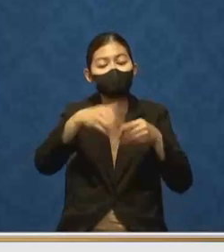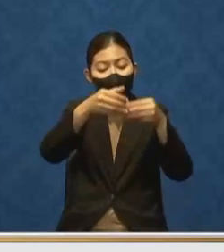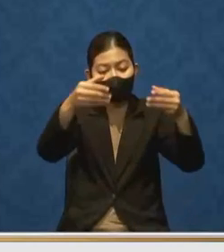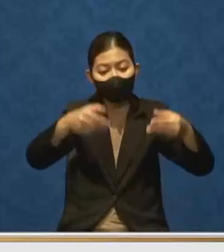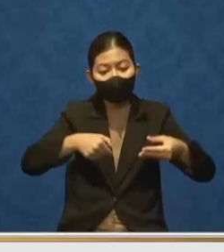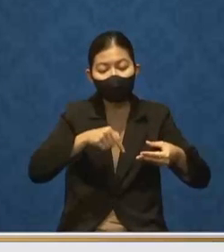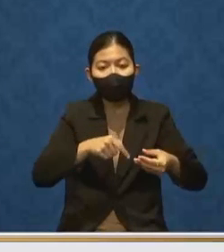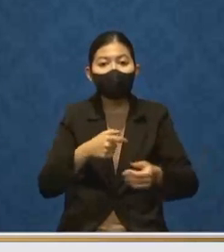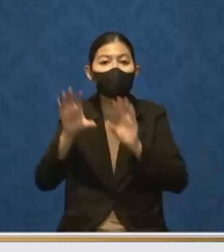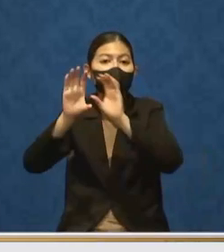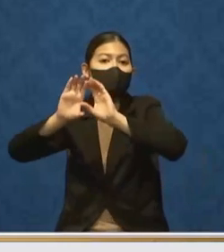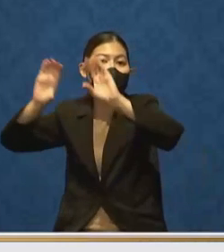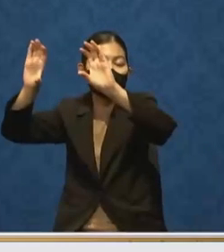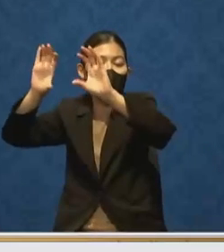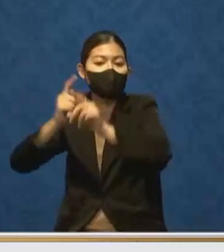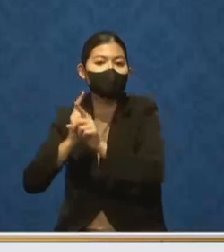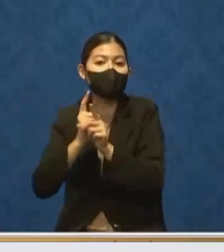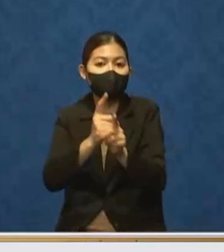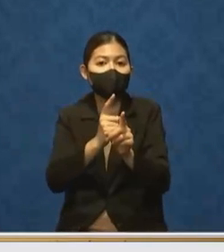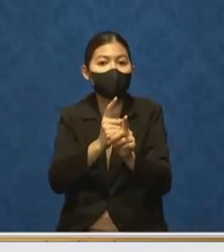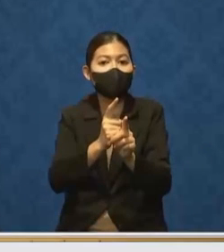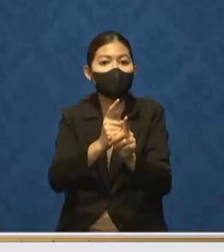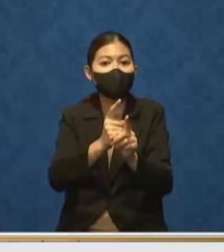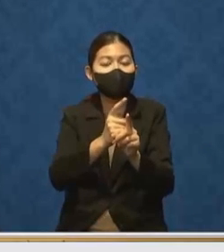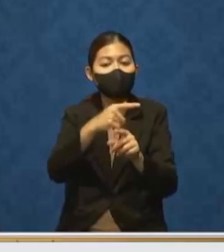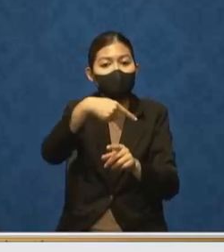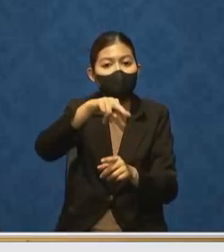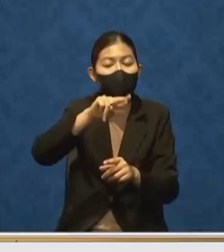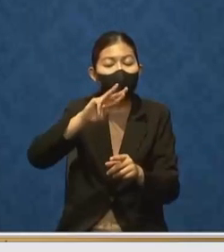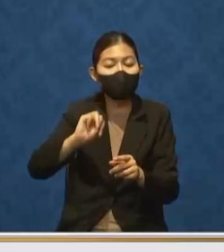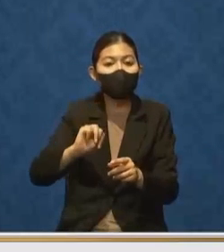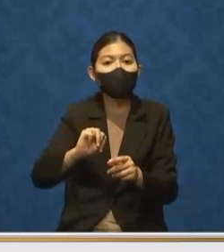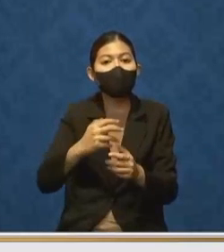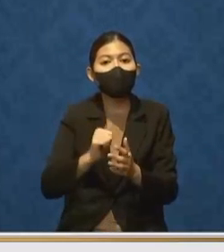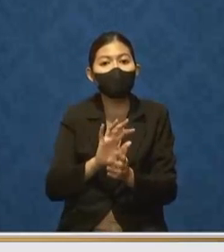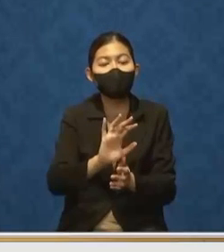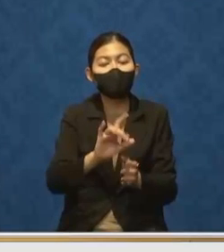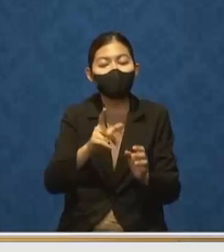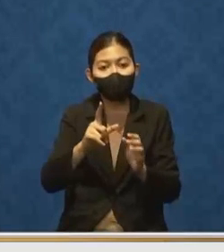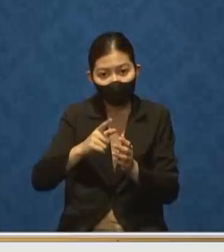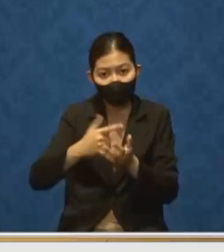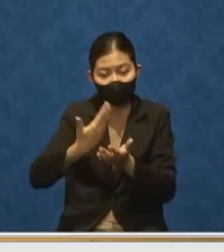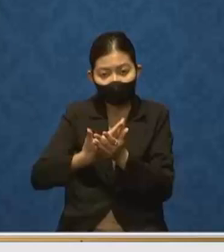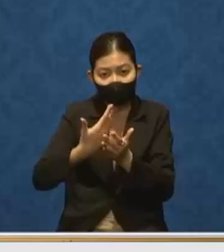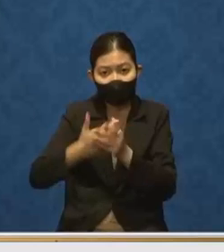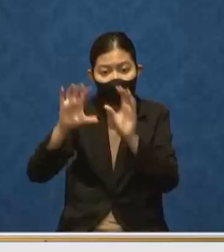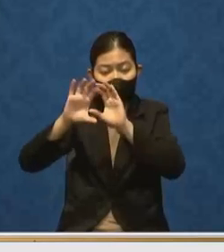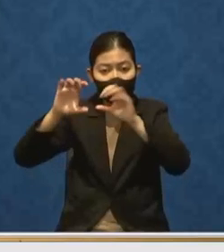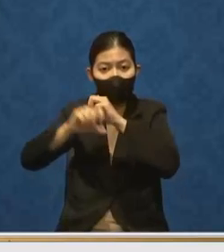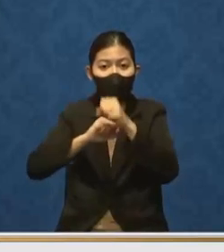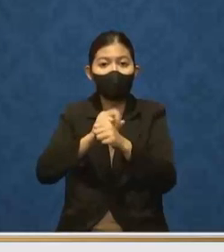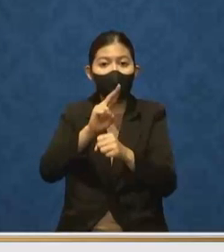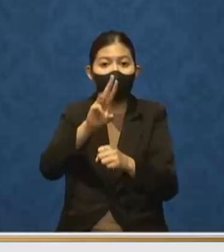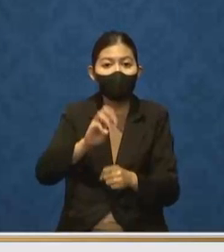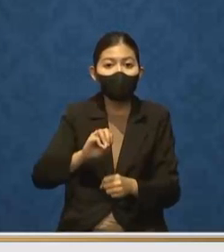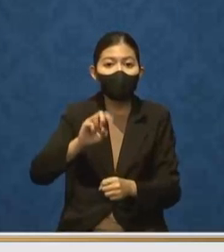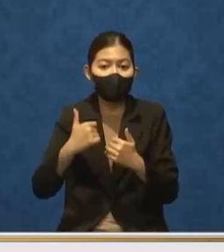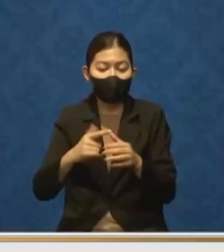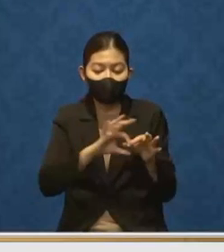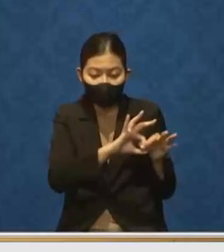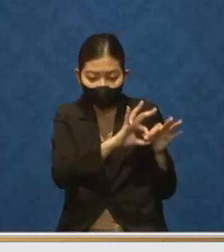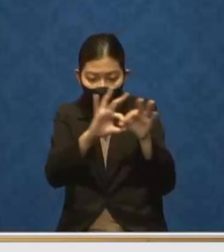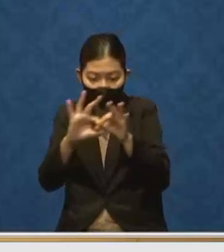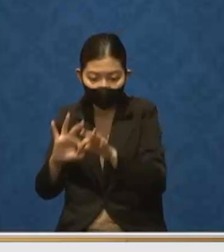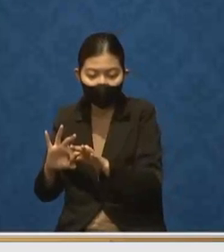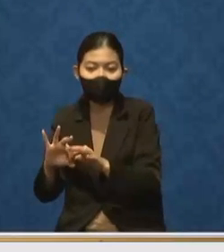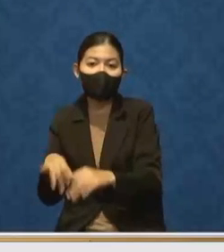ได้ดำเนินการให้เป็นไปตามกรอบของพระราชบัญญัติวินัยการเงินการคลังของรัฐพ.ศ. 2561และสอดคล้องกับภาวะเศรษฐกิจในปัจจุบันโ